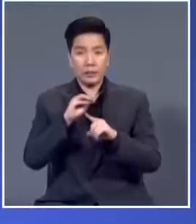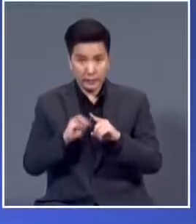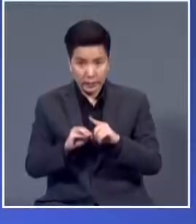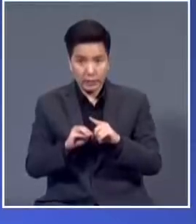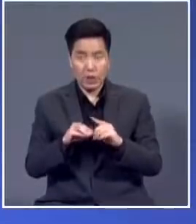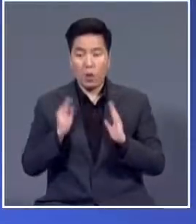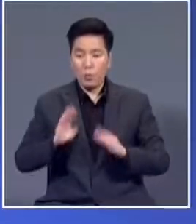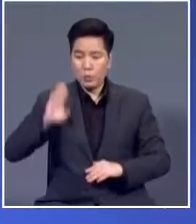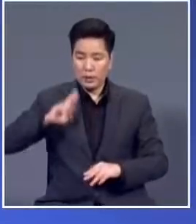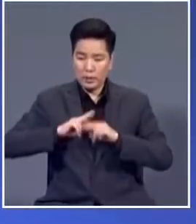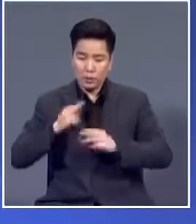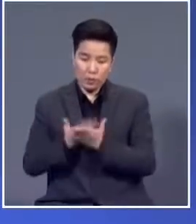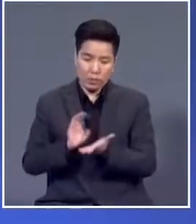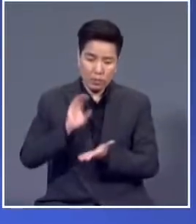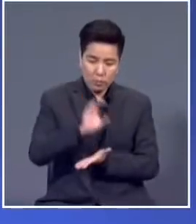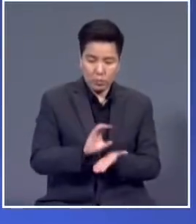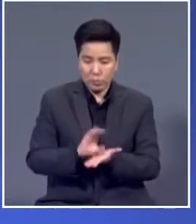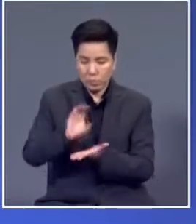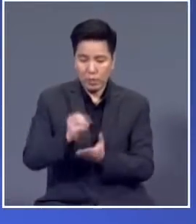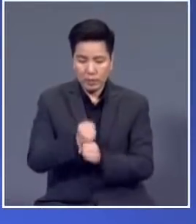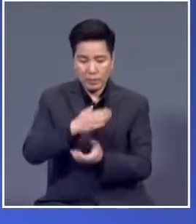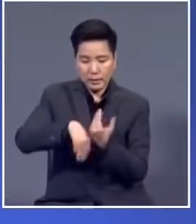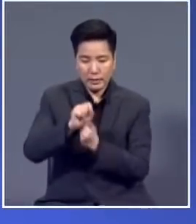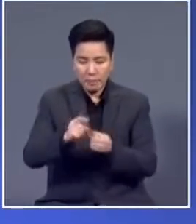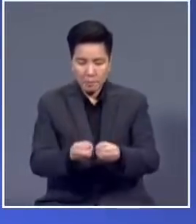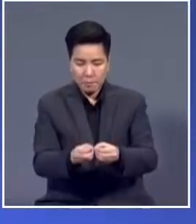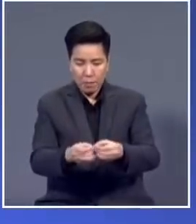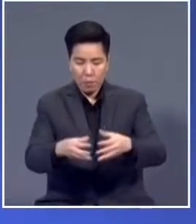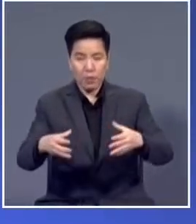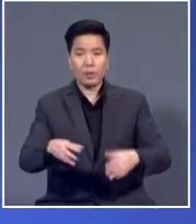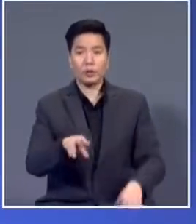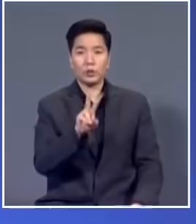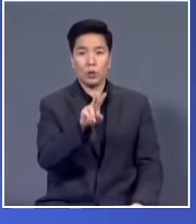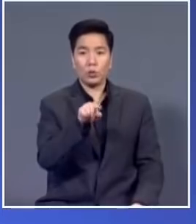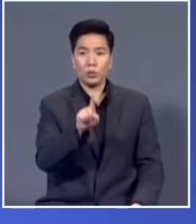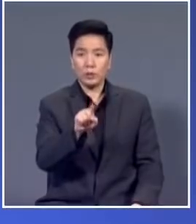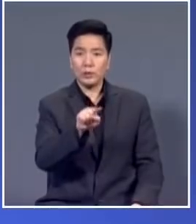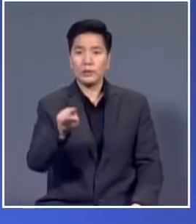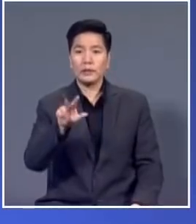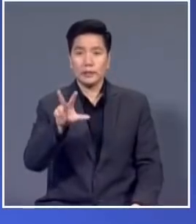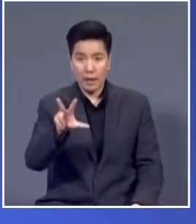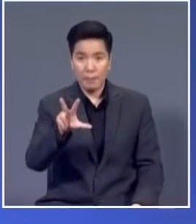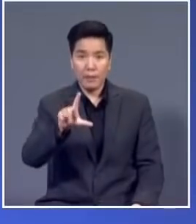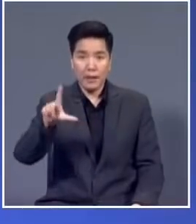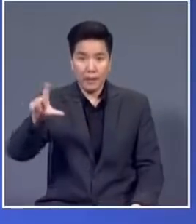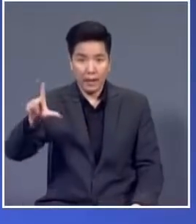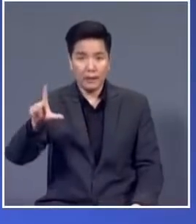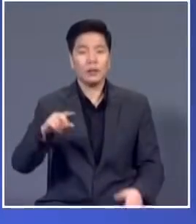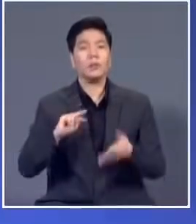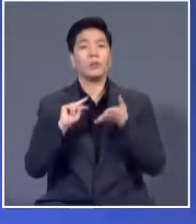จากภาคเอกชนเพิ่มเติมช่วยสร้างมูลค่าทางเศรษฐกิจที่เกิดขึ้นได้กว่า 2.1 ถึง 3ล้านล้านบาทนะ